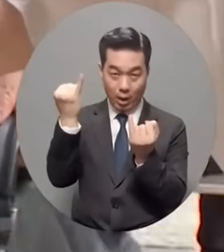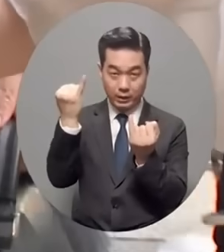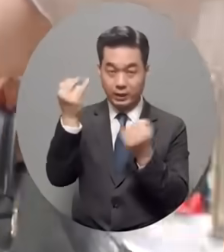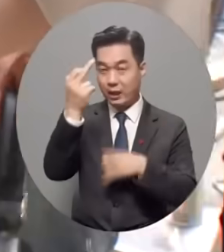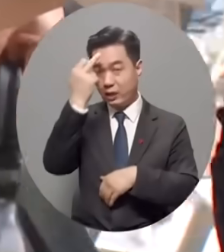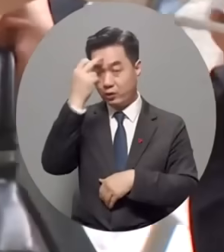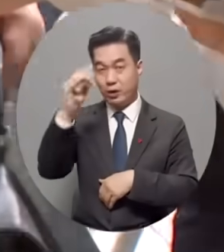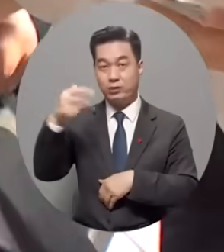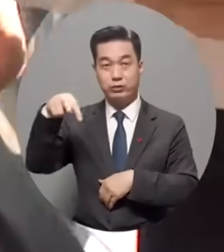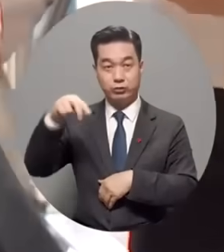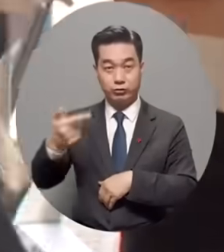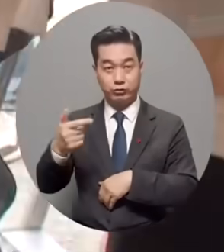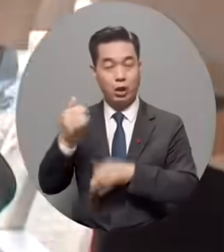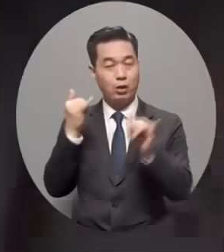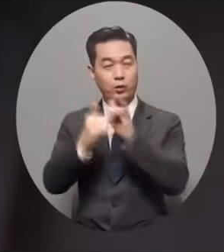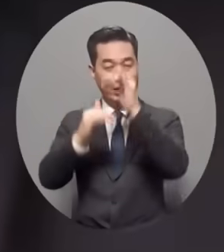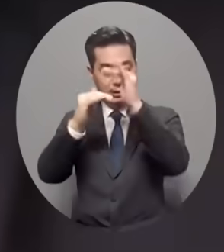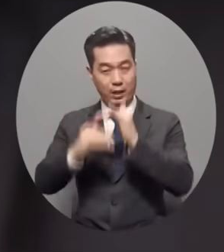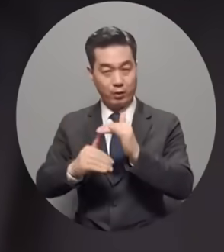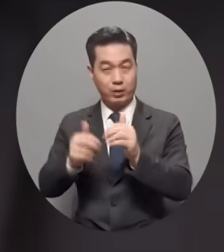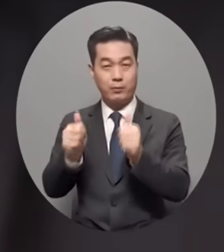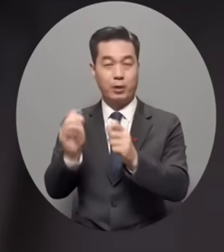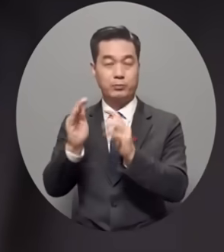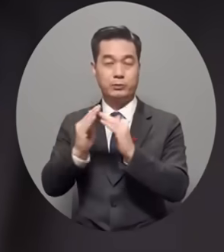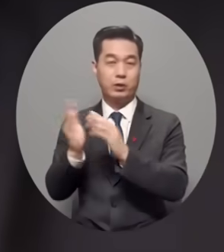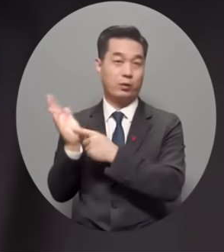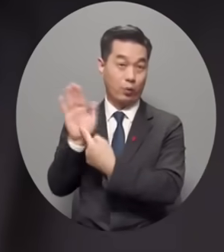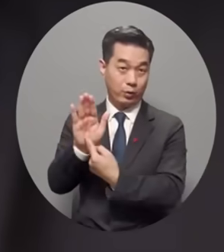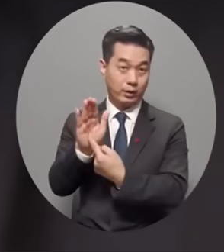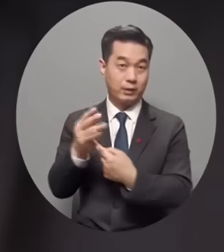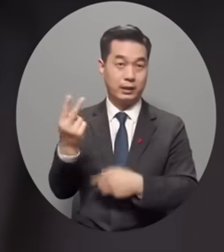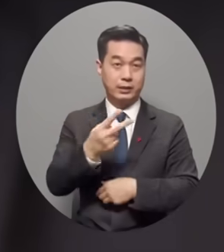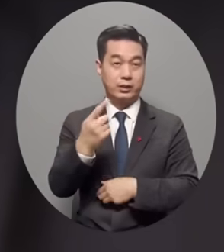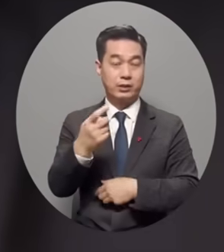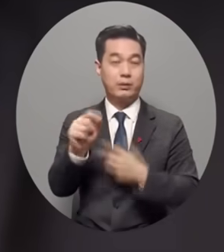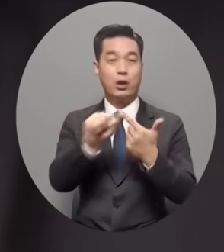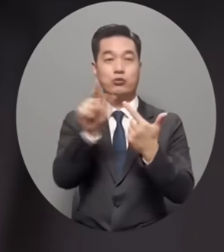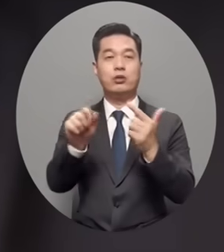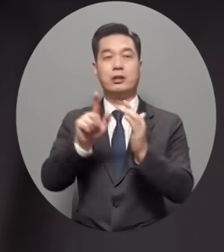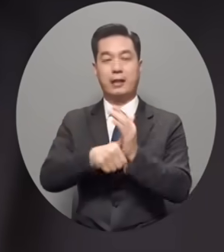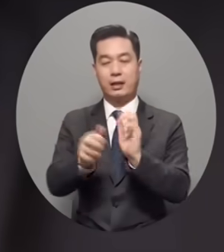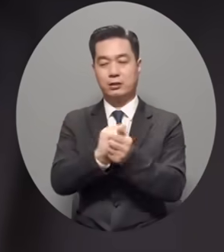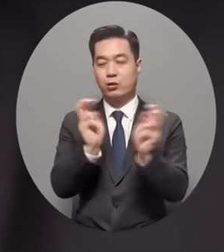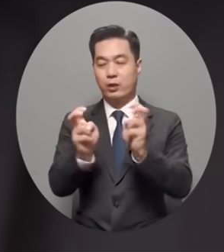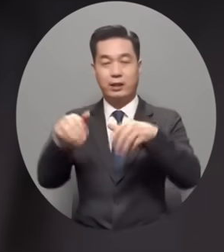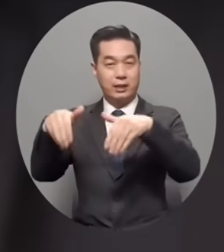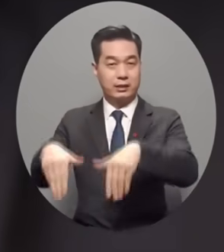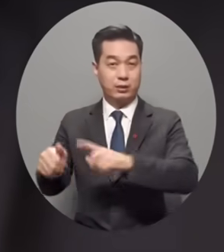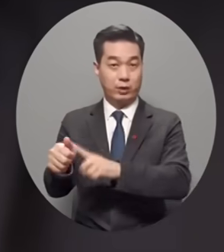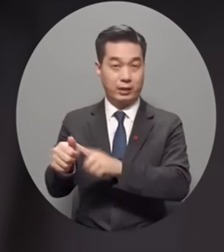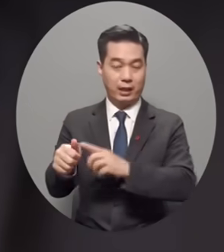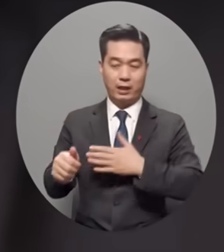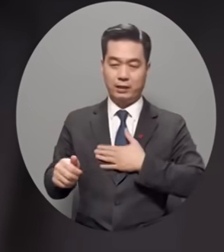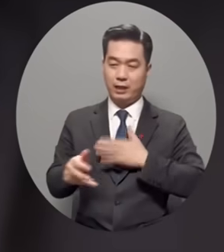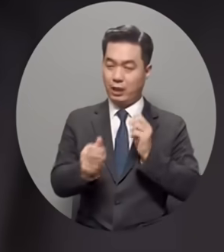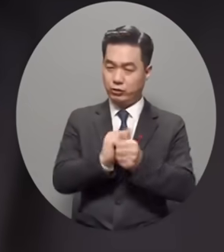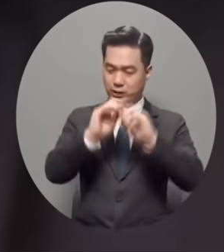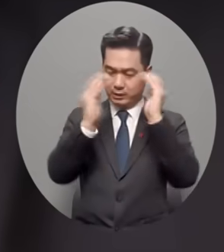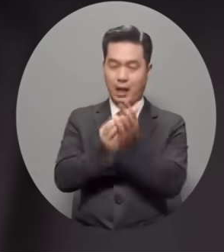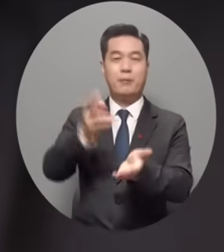내용도 법정에서 공개됐습니다. 2011년 6월 최 씨가 증권사 직원에게 자기 주식을 모두